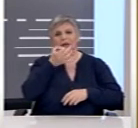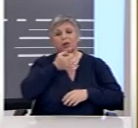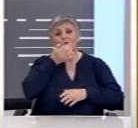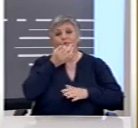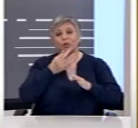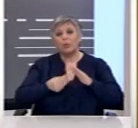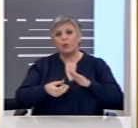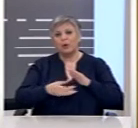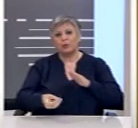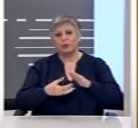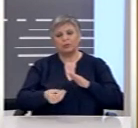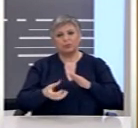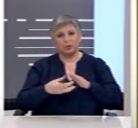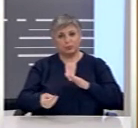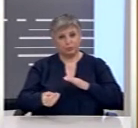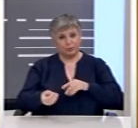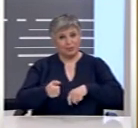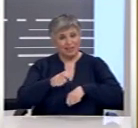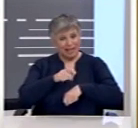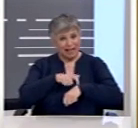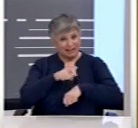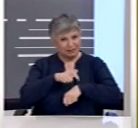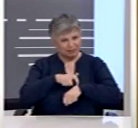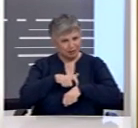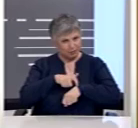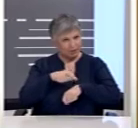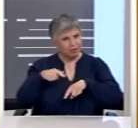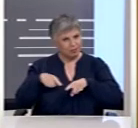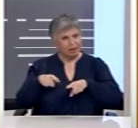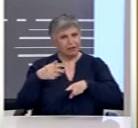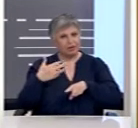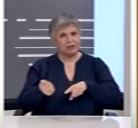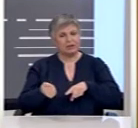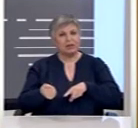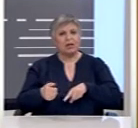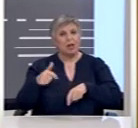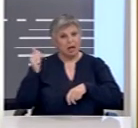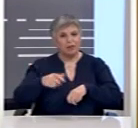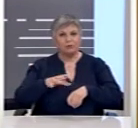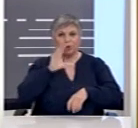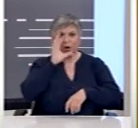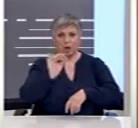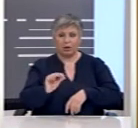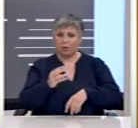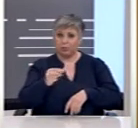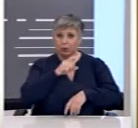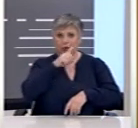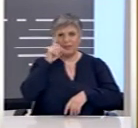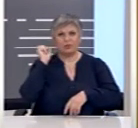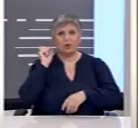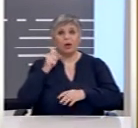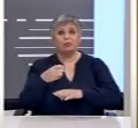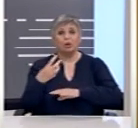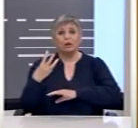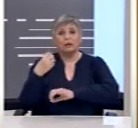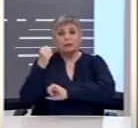που κατέγραφαν οι στενογράφοι την ώρα της συνεδρίας. Και κάτι τέτοιο ήταν και τεχνικά δύσκολο μετά από 30 τόσα χρόνια.